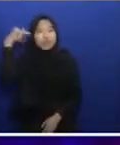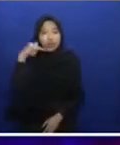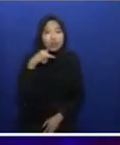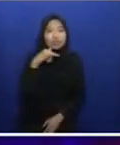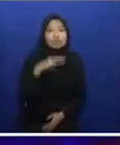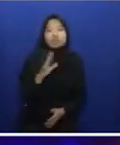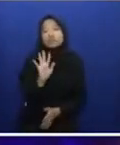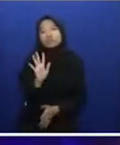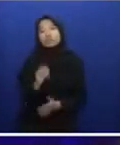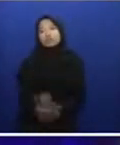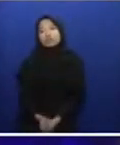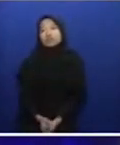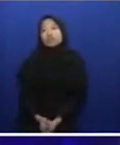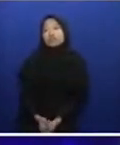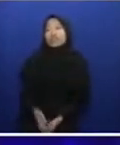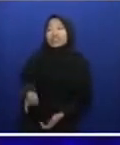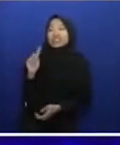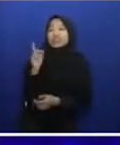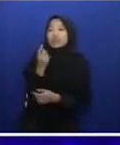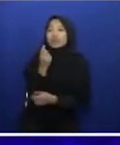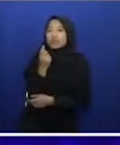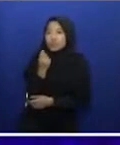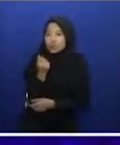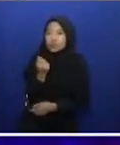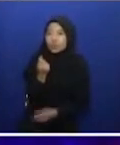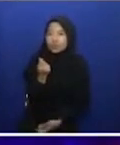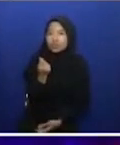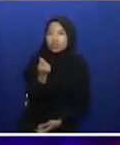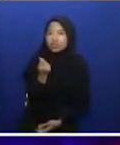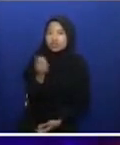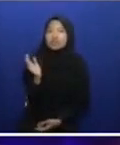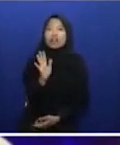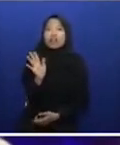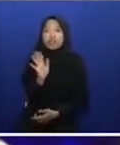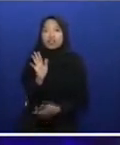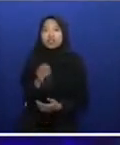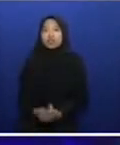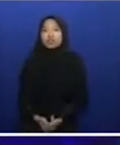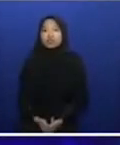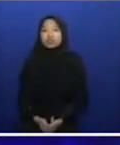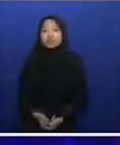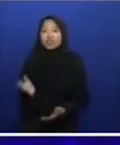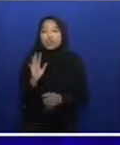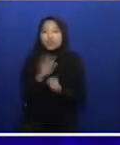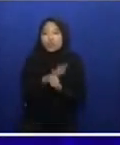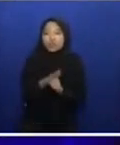Orang enggak cukup buat. Orang tua tidak usah malu. Yeah.